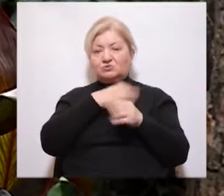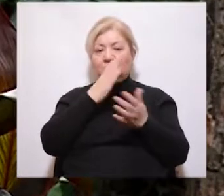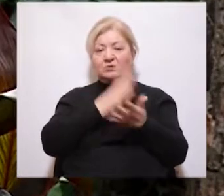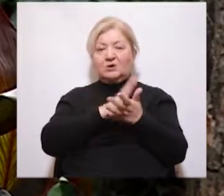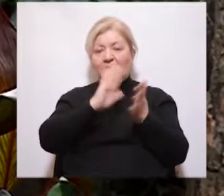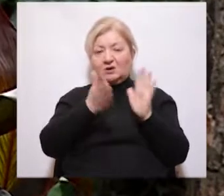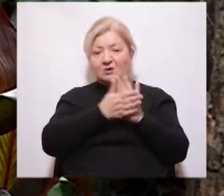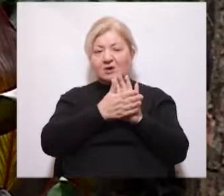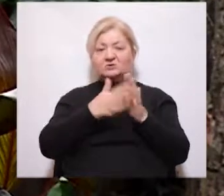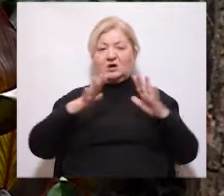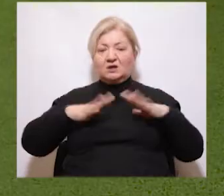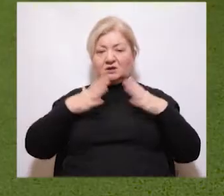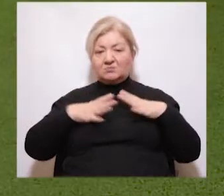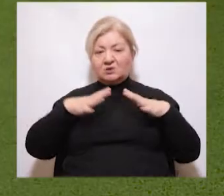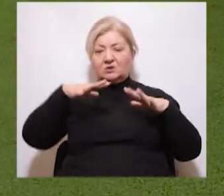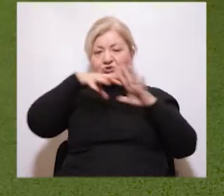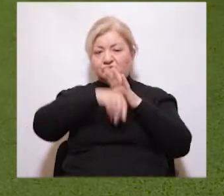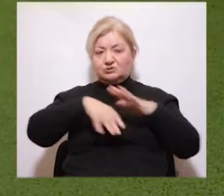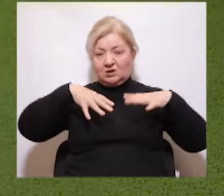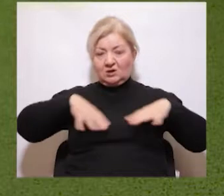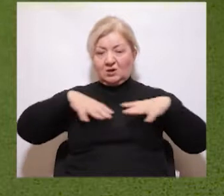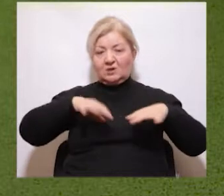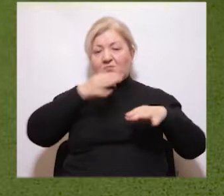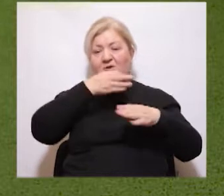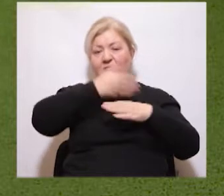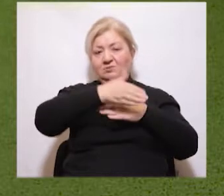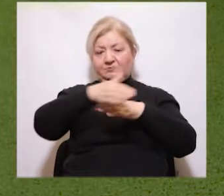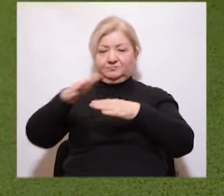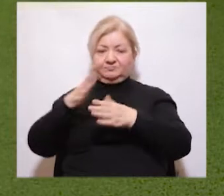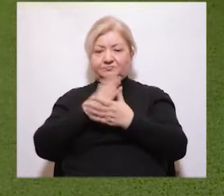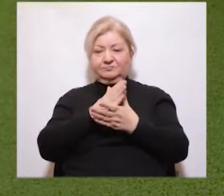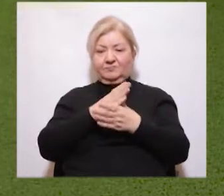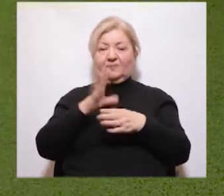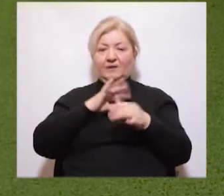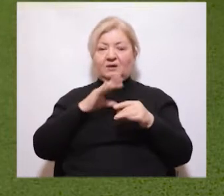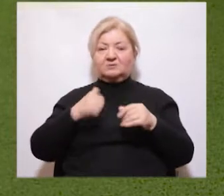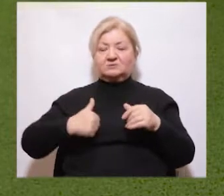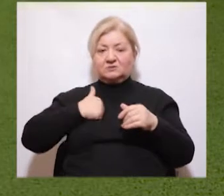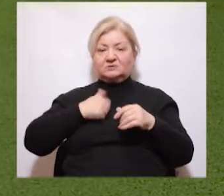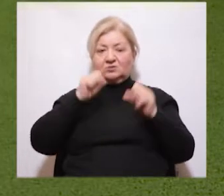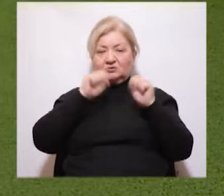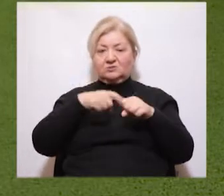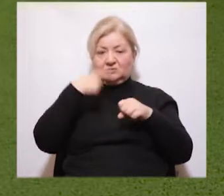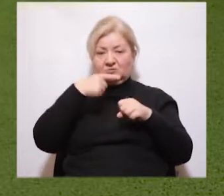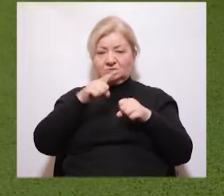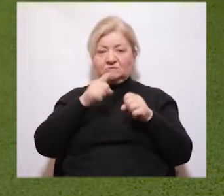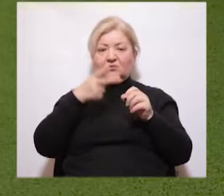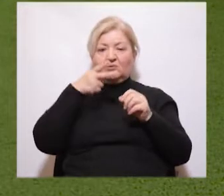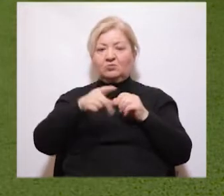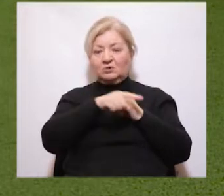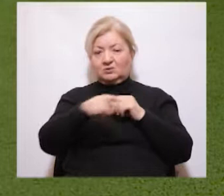თვალსაზრისით მნიშვნელოვანი არის რაჭა, იმერეთი, შიდა ქართლი და დანარჩენი რეგიონები. ჩვენ დასასახელოდ უნდა ითქვას,